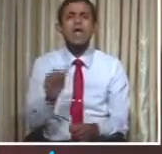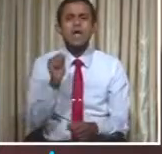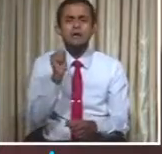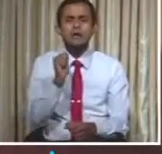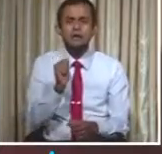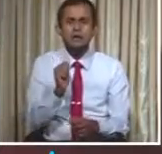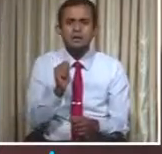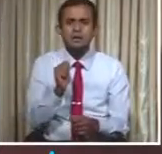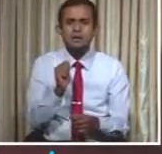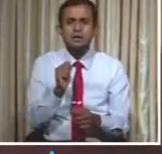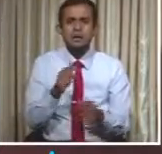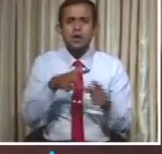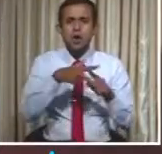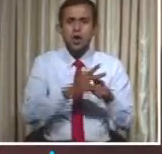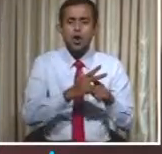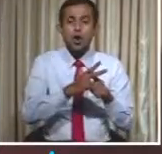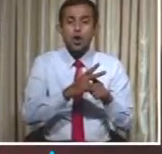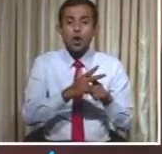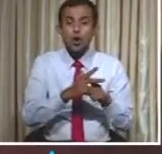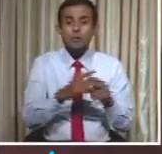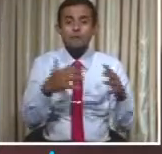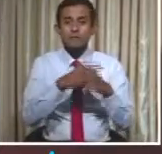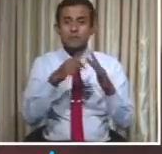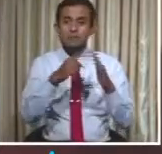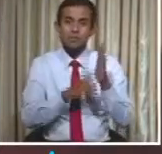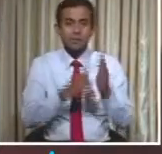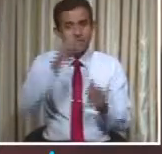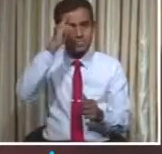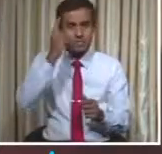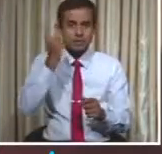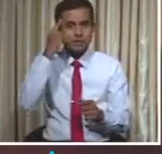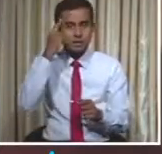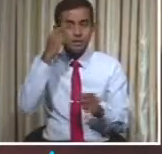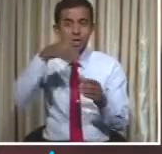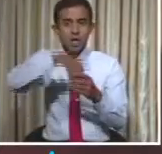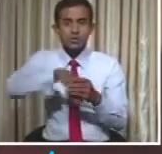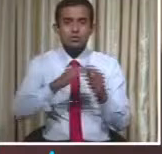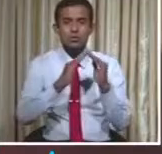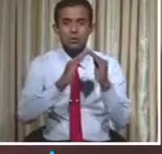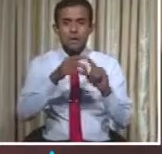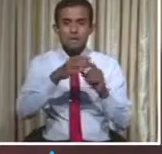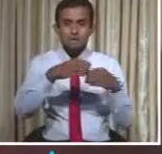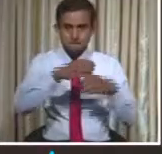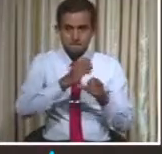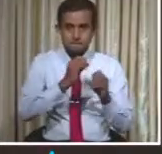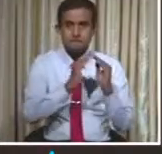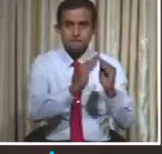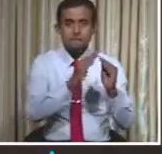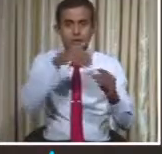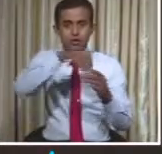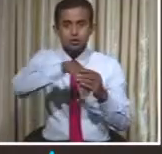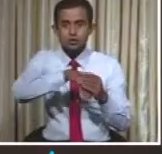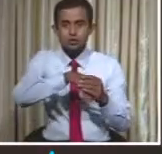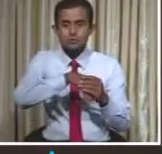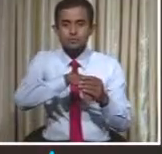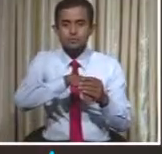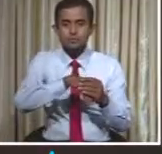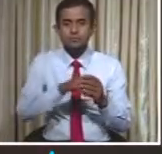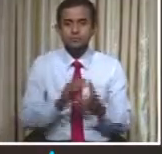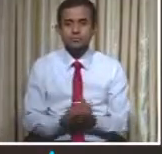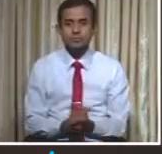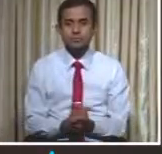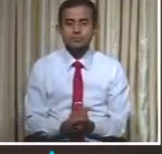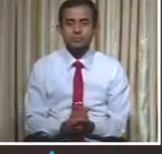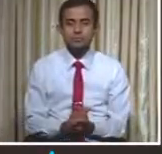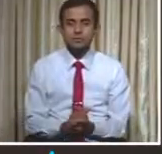දැන් කාර්මික සංවර්ධන මණ්ඩලය අතර විමල් වීරවංශ මහත්මයා දන්නවා ඒක තුල තියෙනවා පරිශේණාගාරය අර මන්තුම ඒ පරිශේණාගාරය තුල කාලය අවසන් මේ